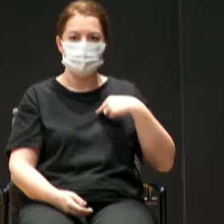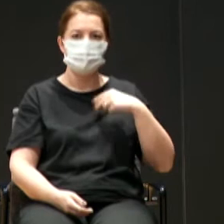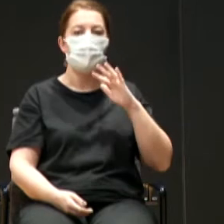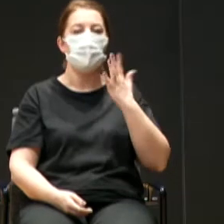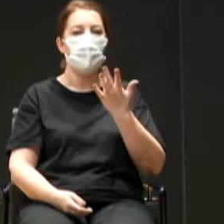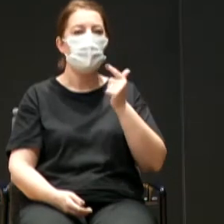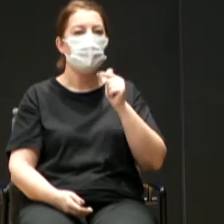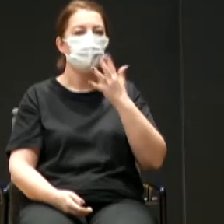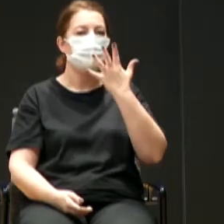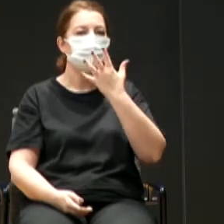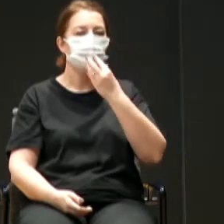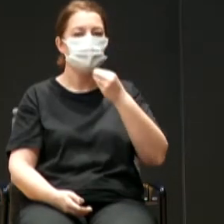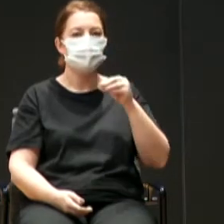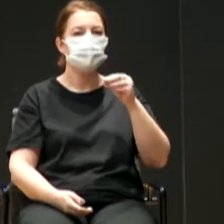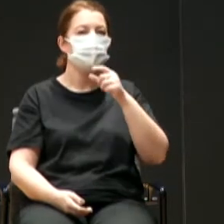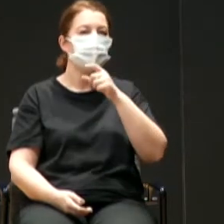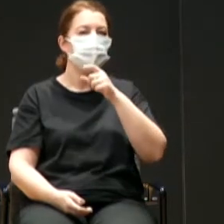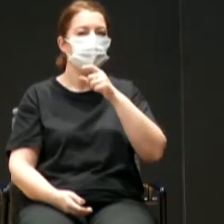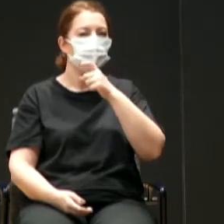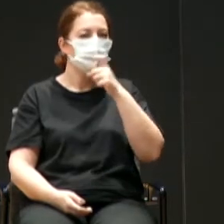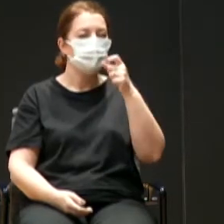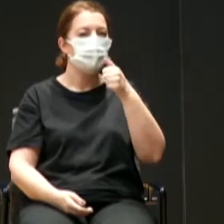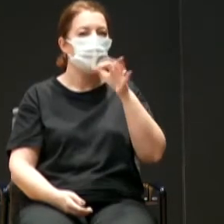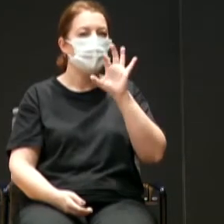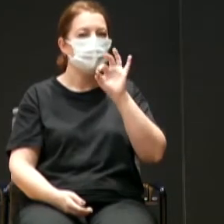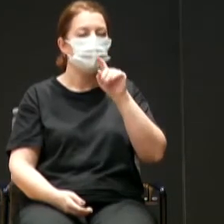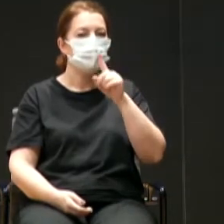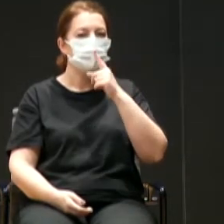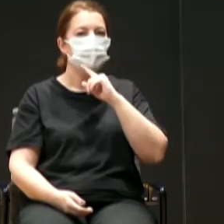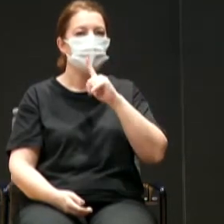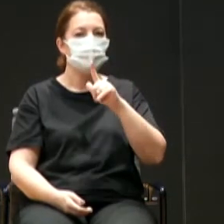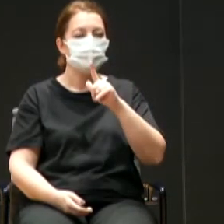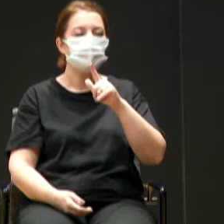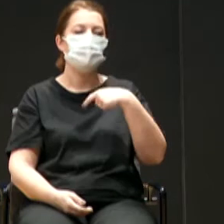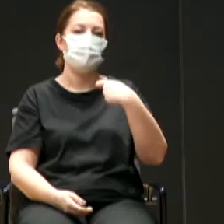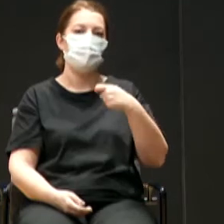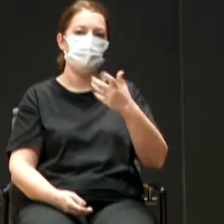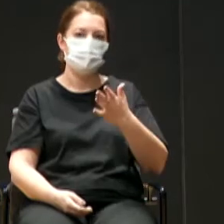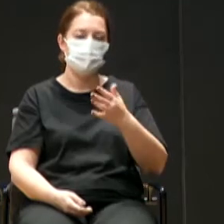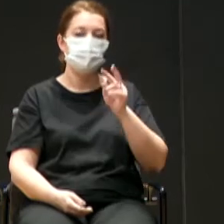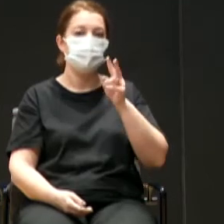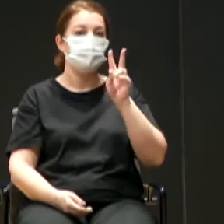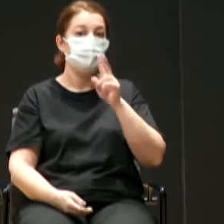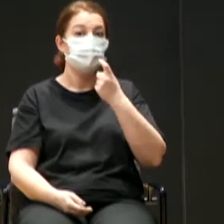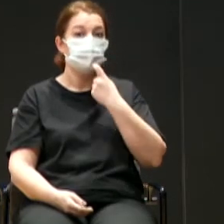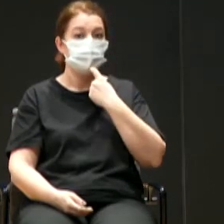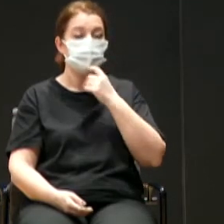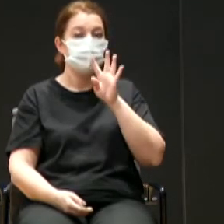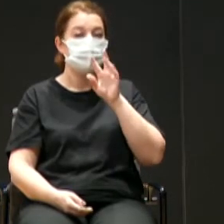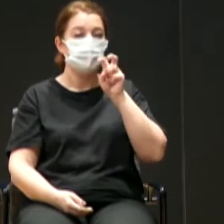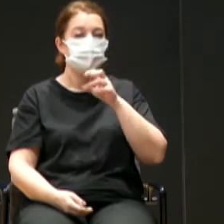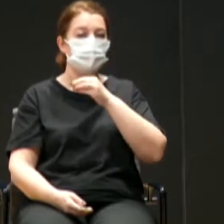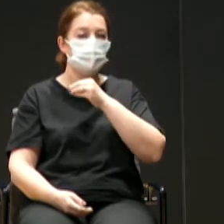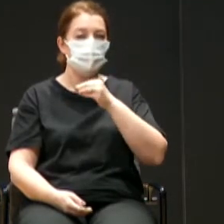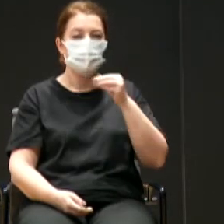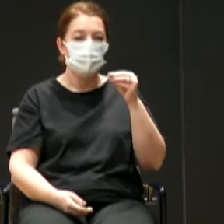Fakat bunun 5 milyon 960 bin lirasını kullanmıyor. 2020 yılında 48